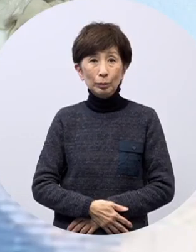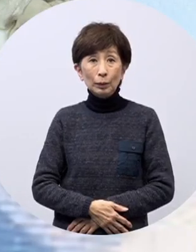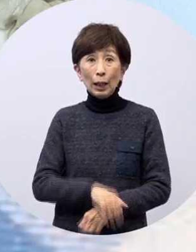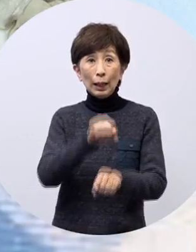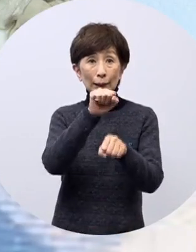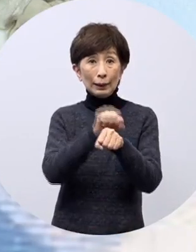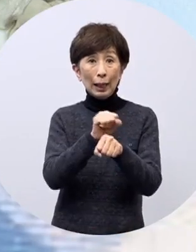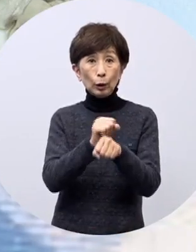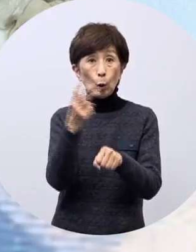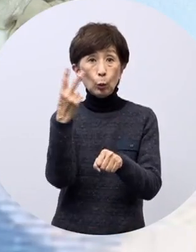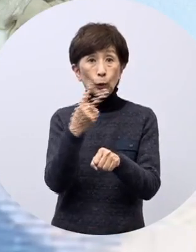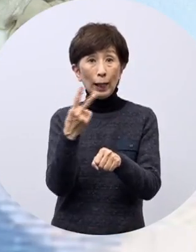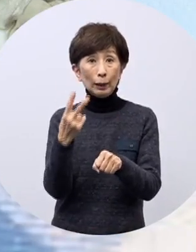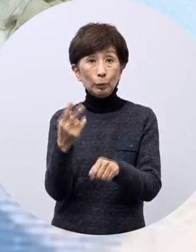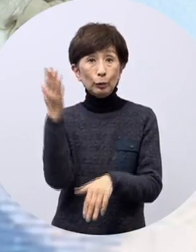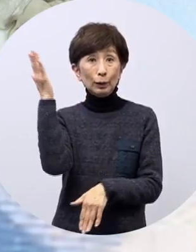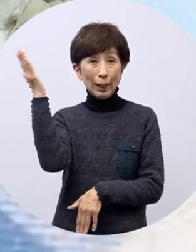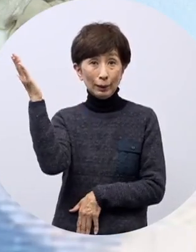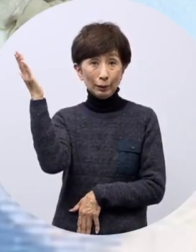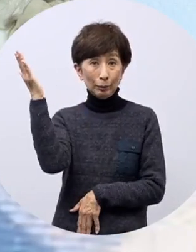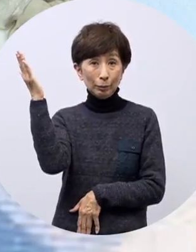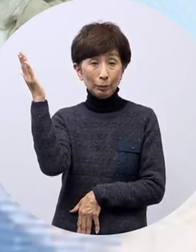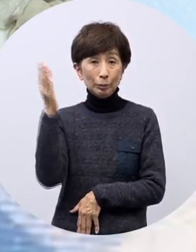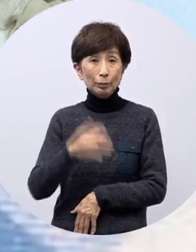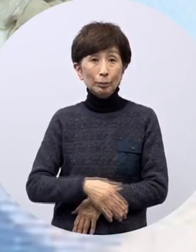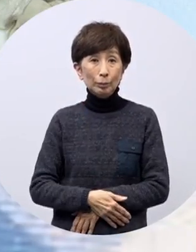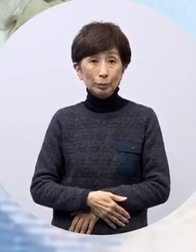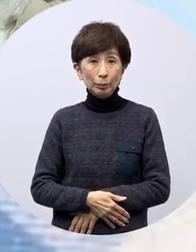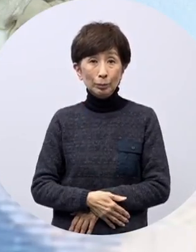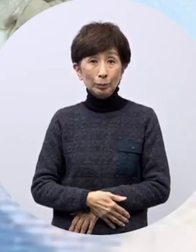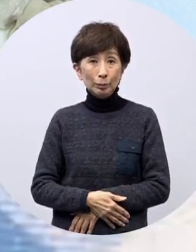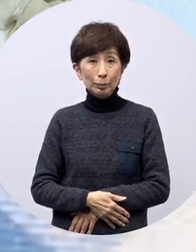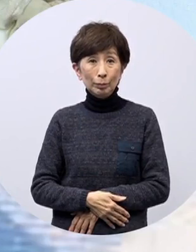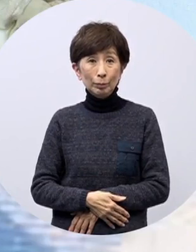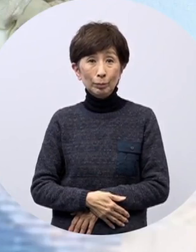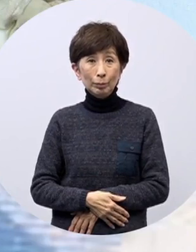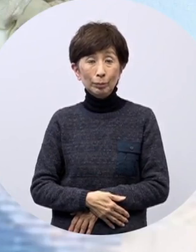材料2人分はご覧の通りとなります。